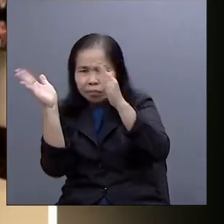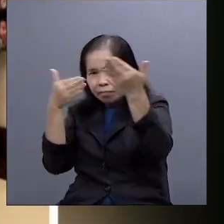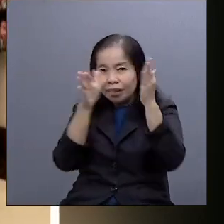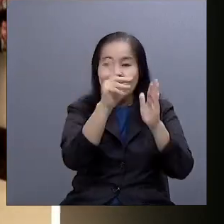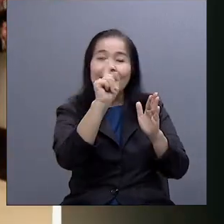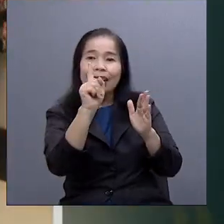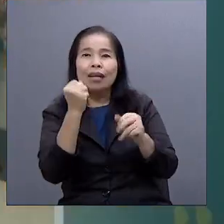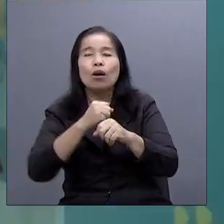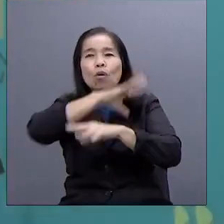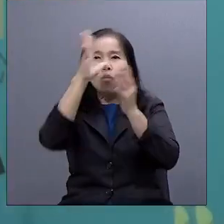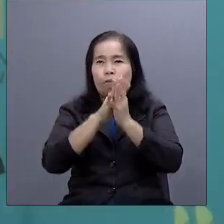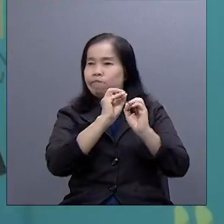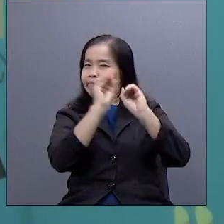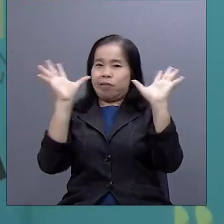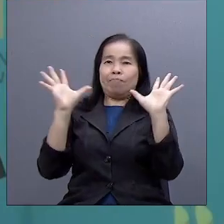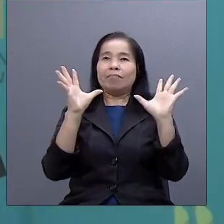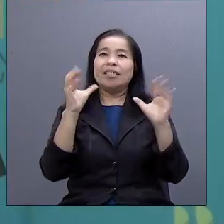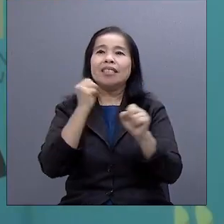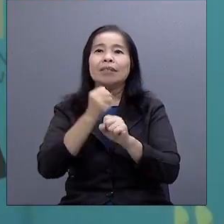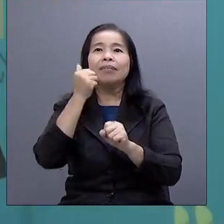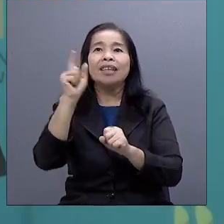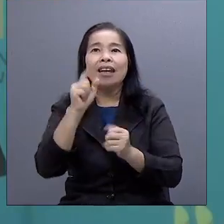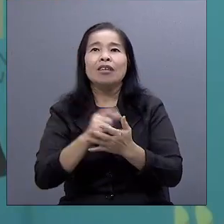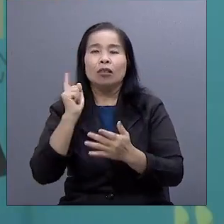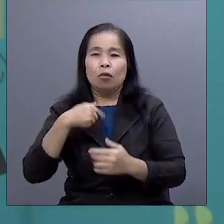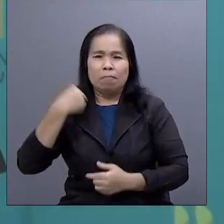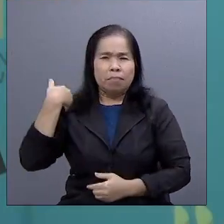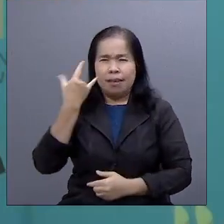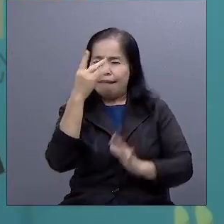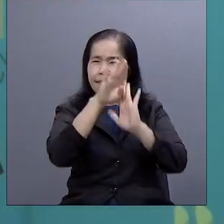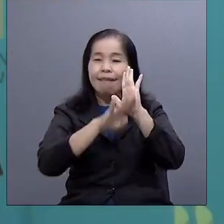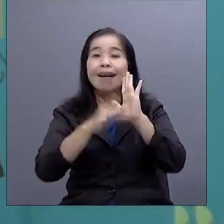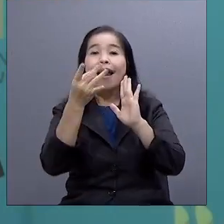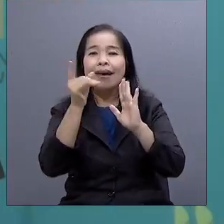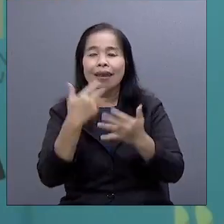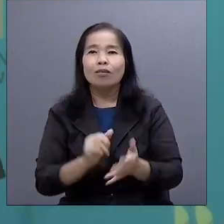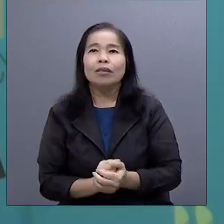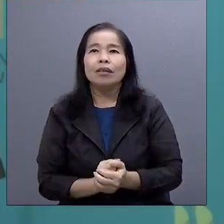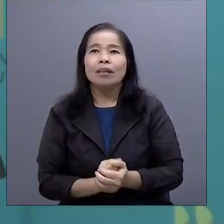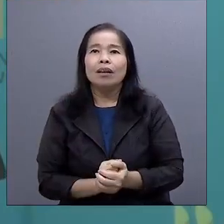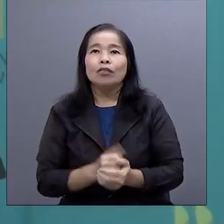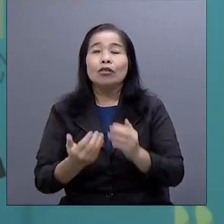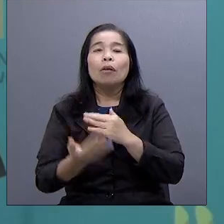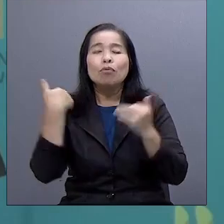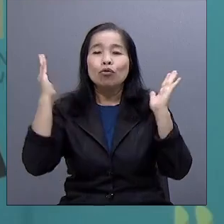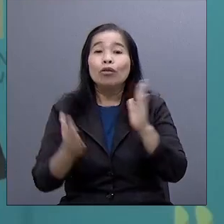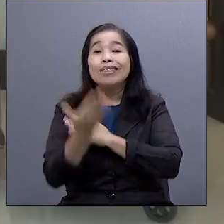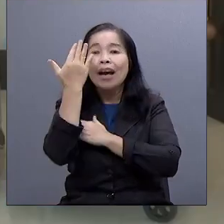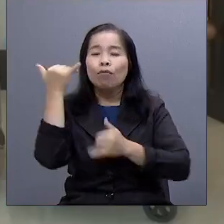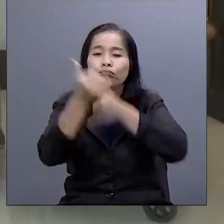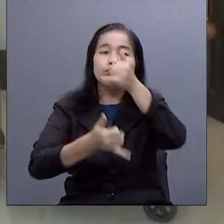้็เราจะเรภาพรวมว่างานมจะออกมาดี้ regarding แตลม้เป็อะไรบ่างเราตเช้าสärtา seat Knight